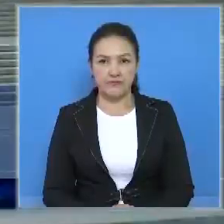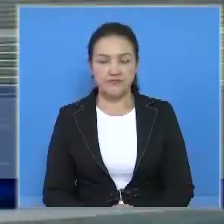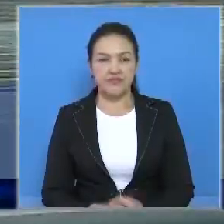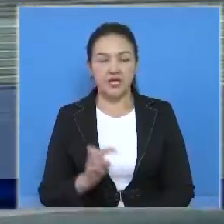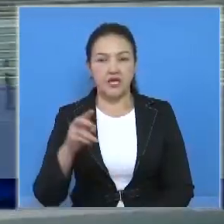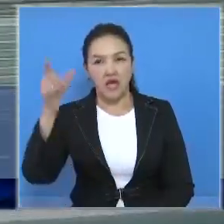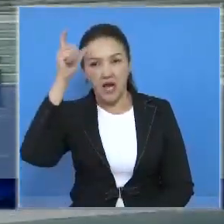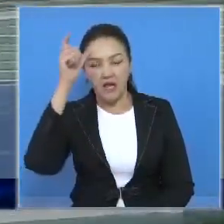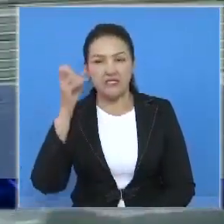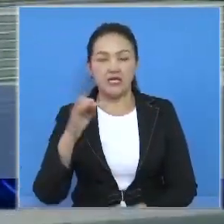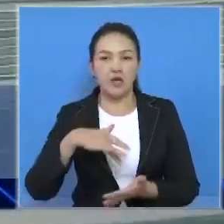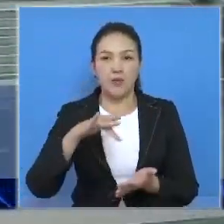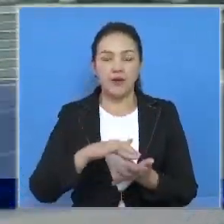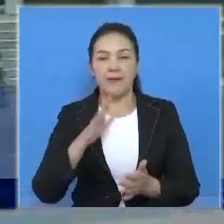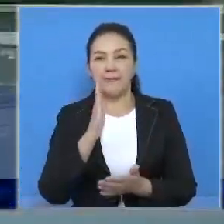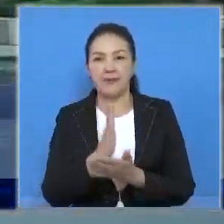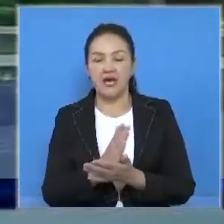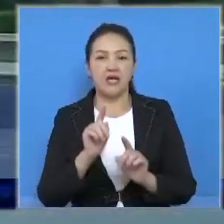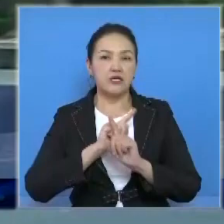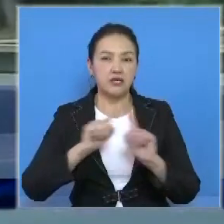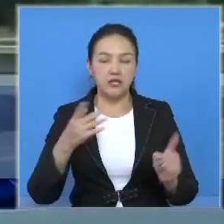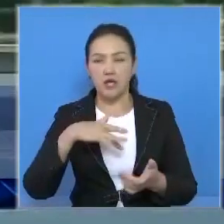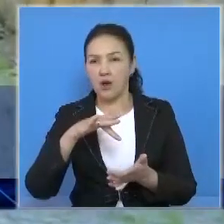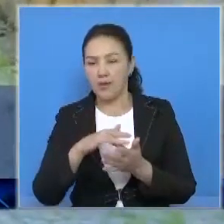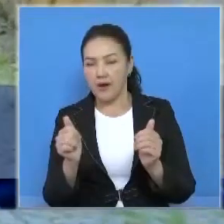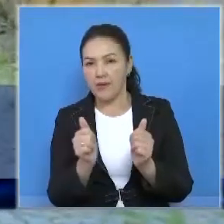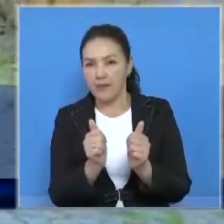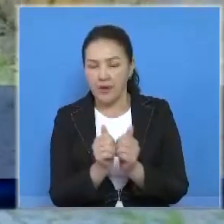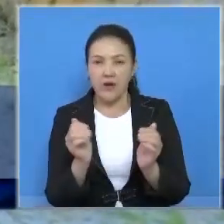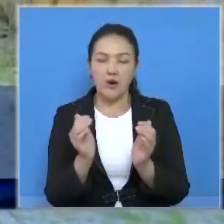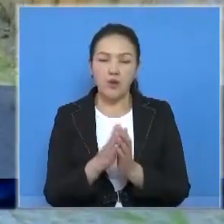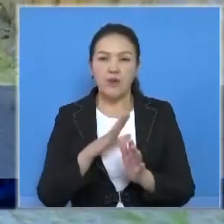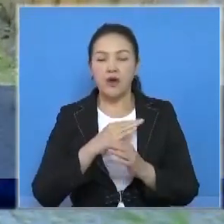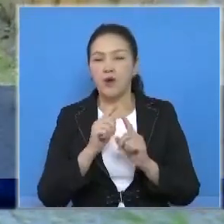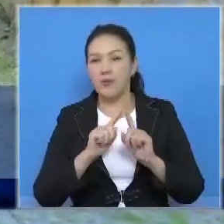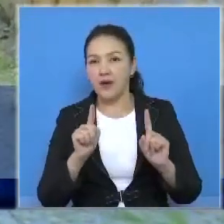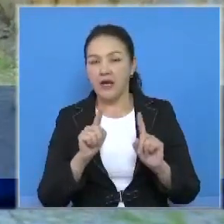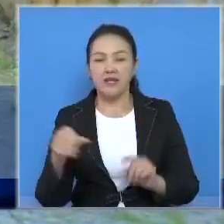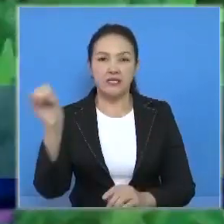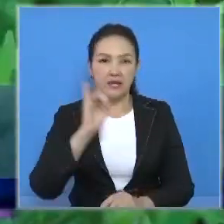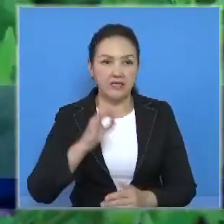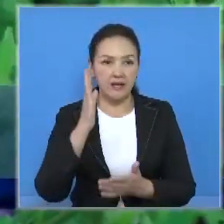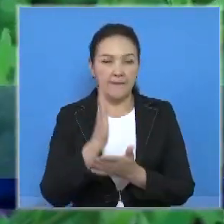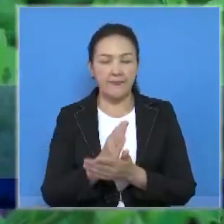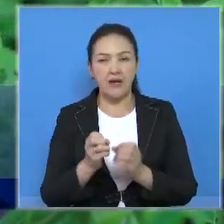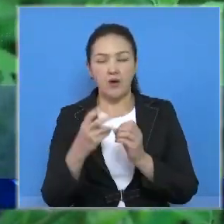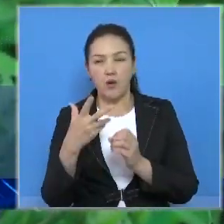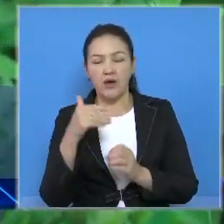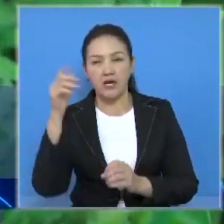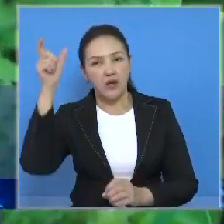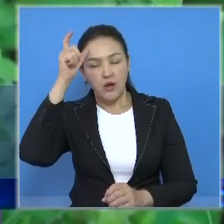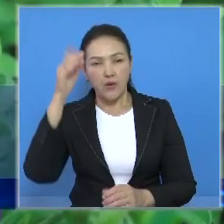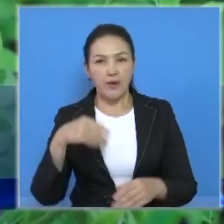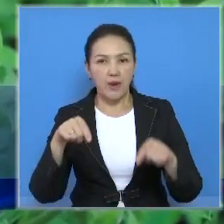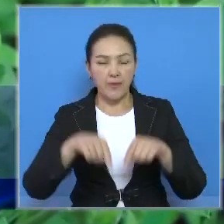Тараклы Түркияның Сакария қаласында орналасқан ерекше қалашық. Оның басқа елді мекендерден өзгешелігі тарихында. 13-ші ғасырда түрік